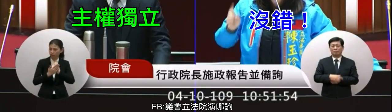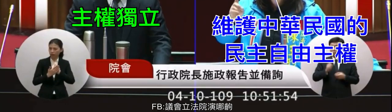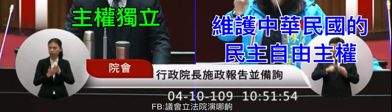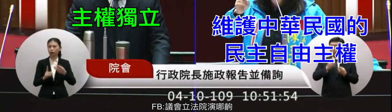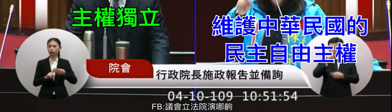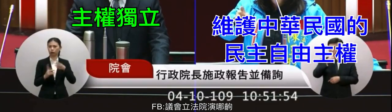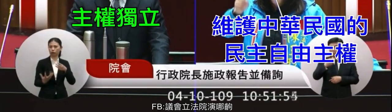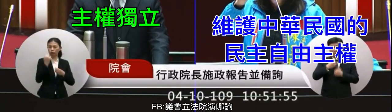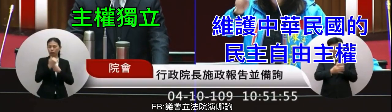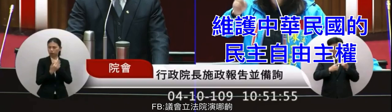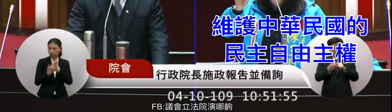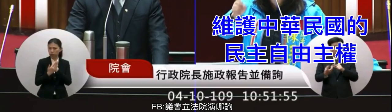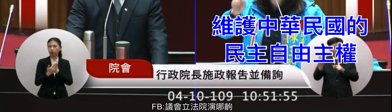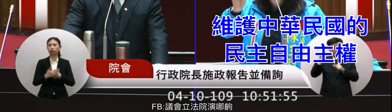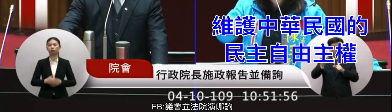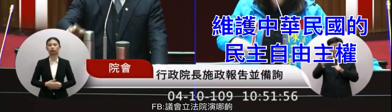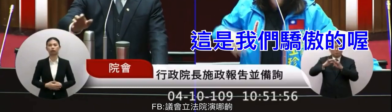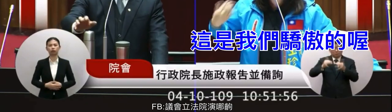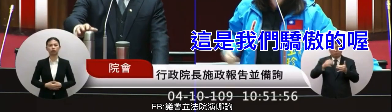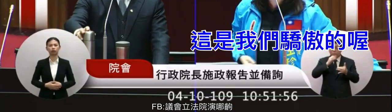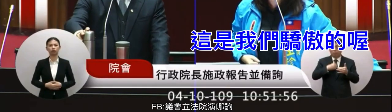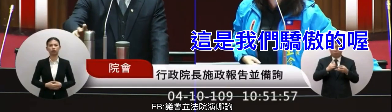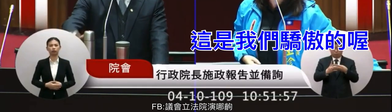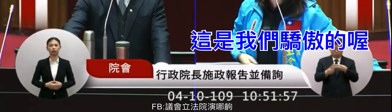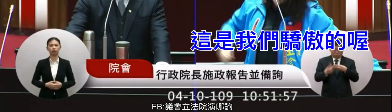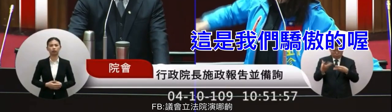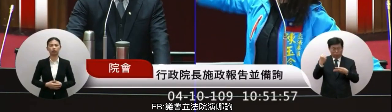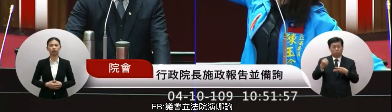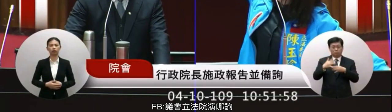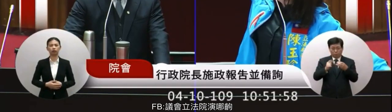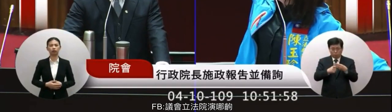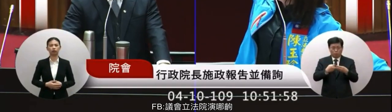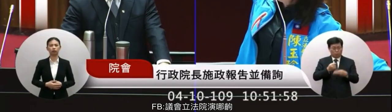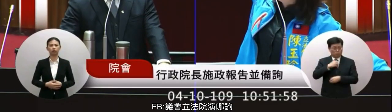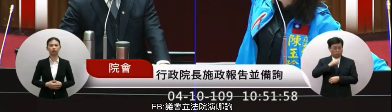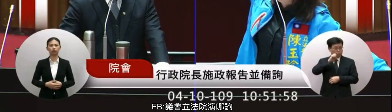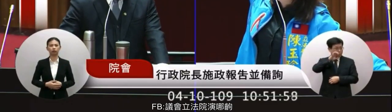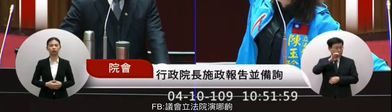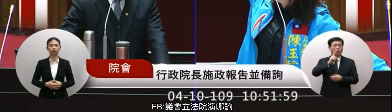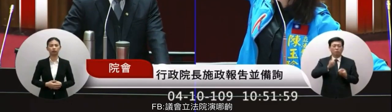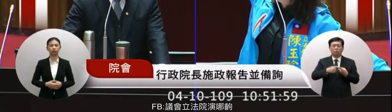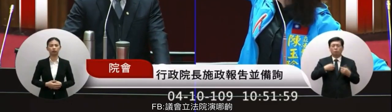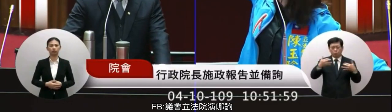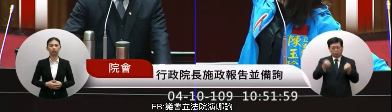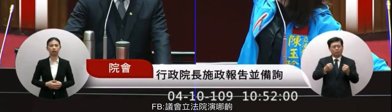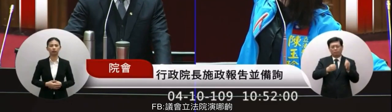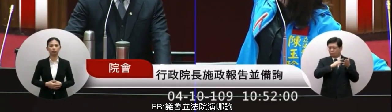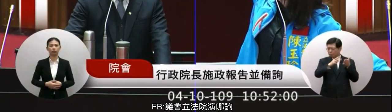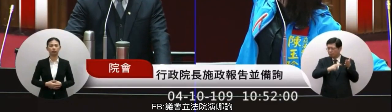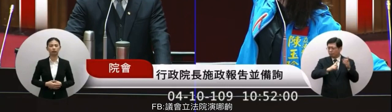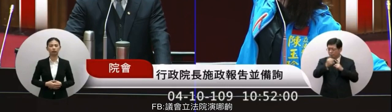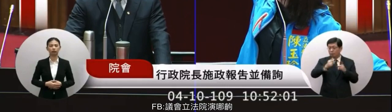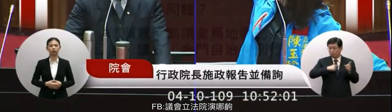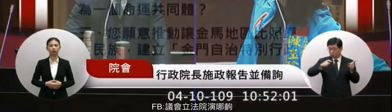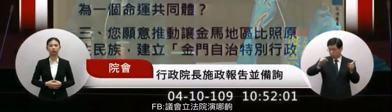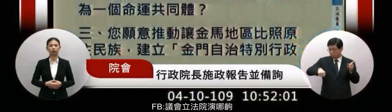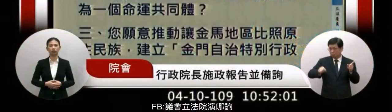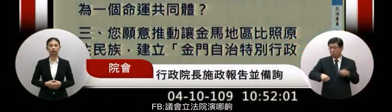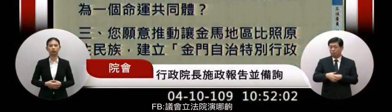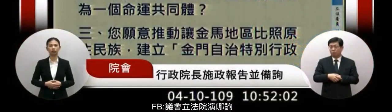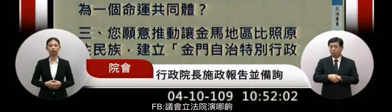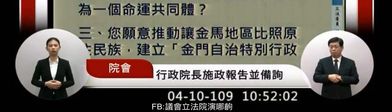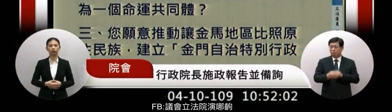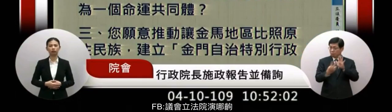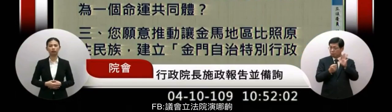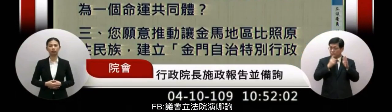错，维护中华民国的自由民主主权，这是我们骄傲的哈。所以我的问题就在这里，你回去看了哈，赞不赞成